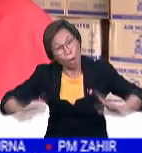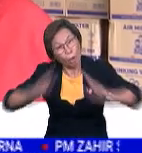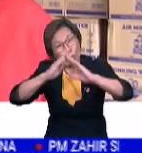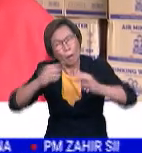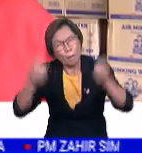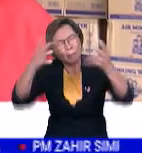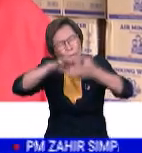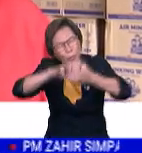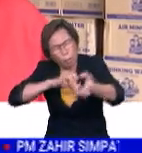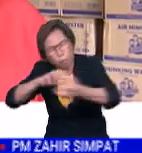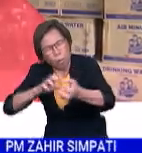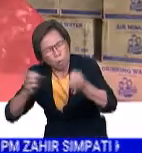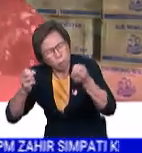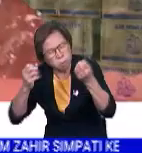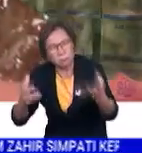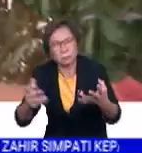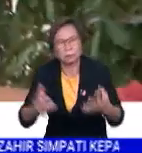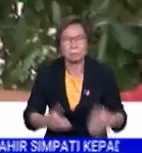banyak rosak.